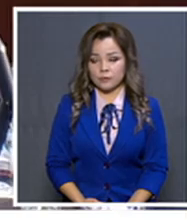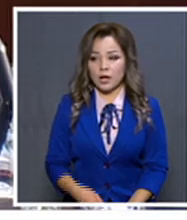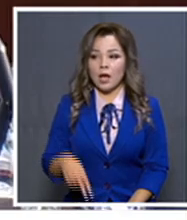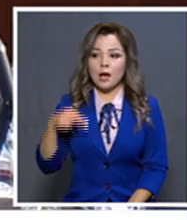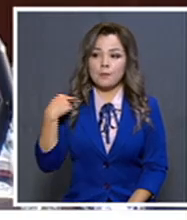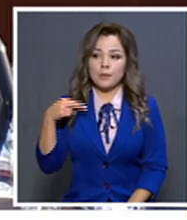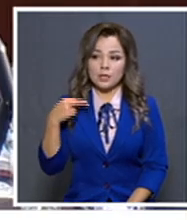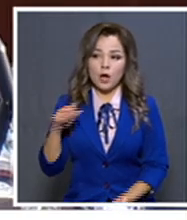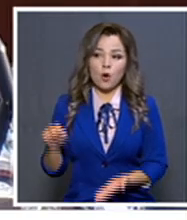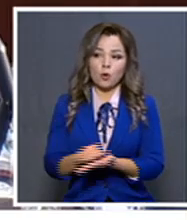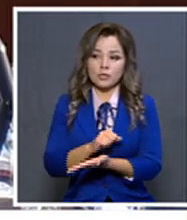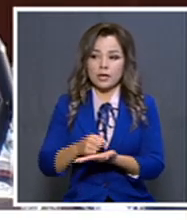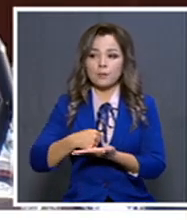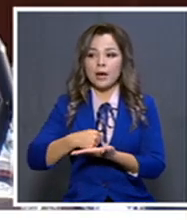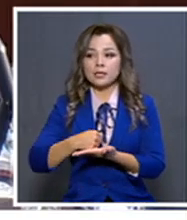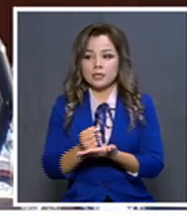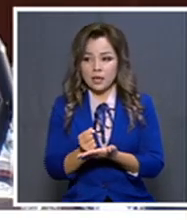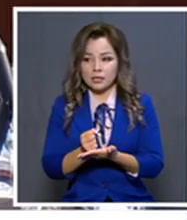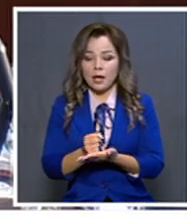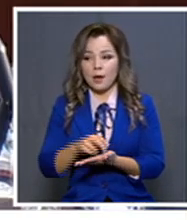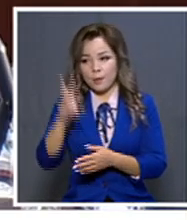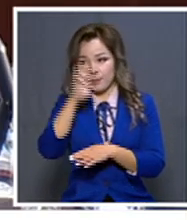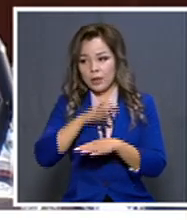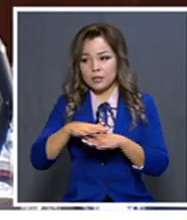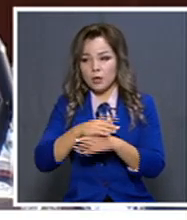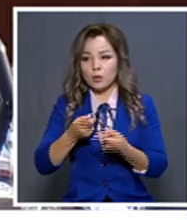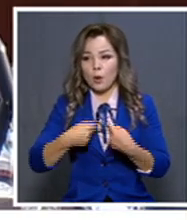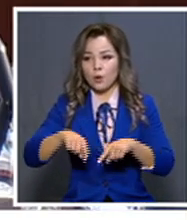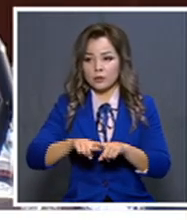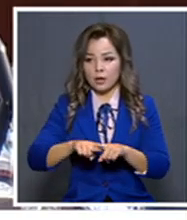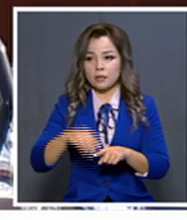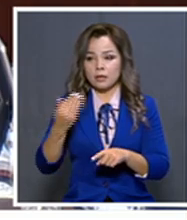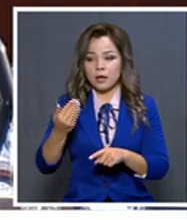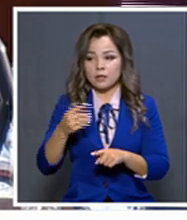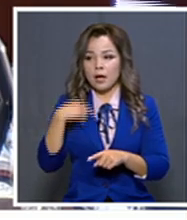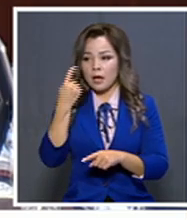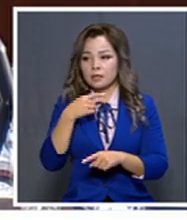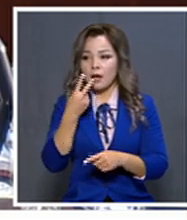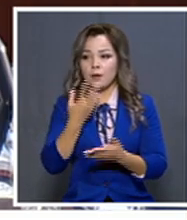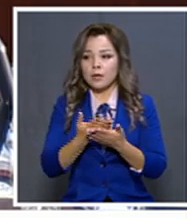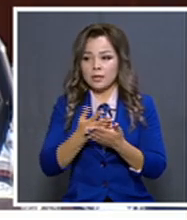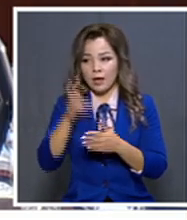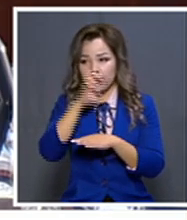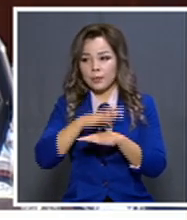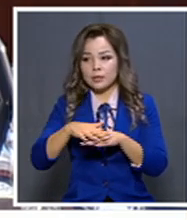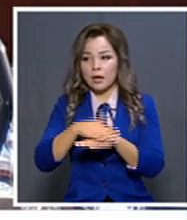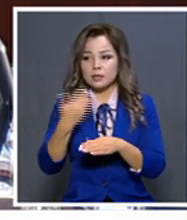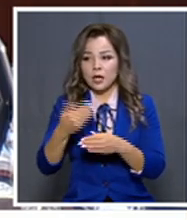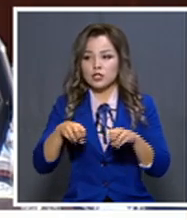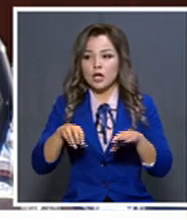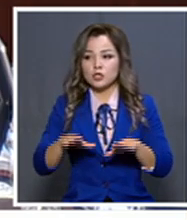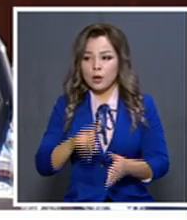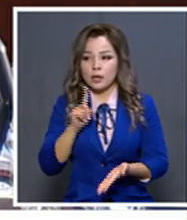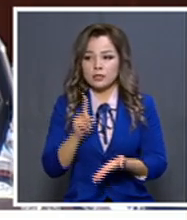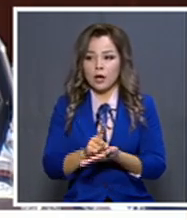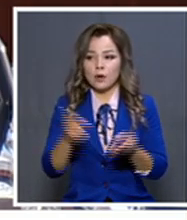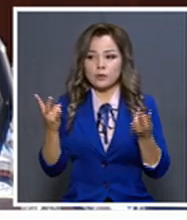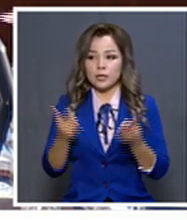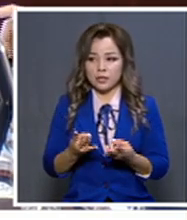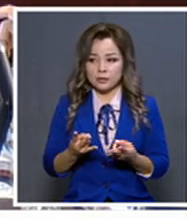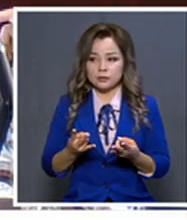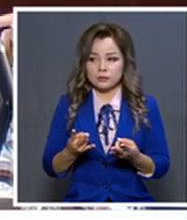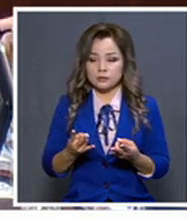Президент құжатты бекіткеннен кейін мемлекет органдары мен әкімдіктер алға қойылған міндеттерді шешуге дереу кірісу